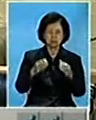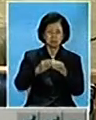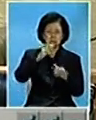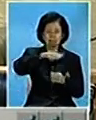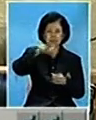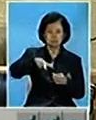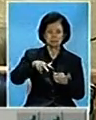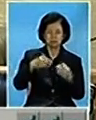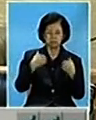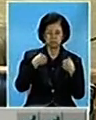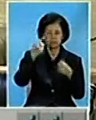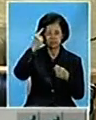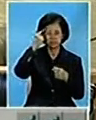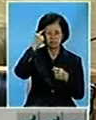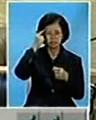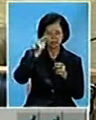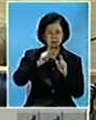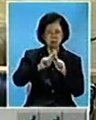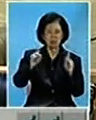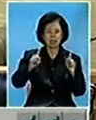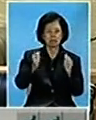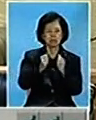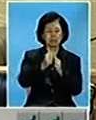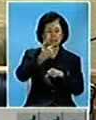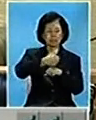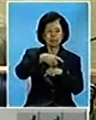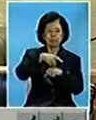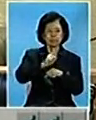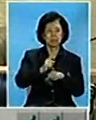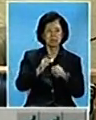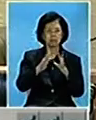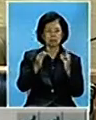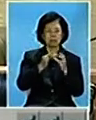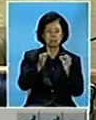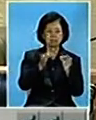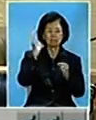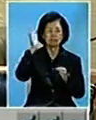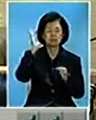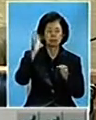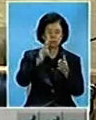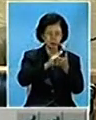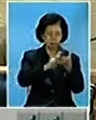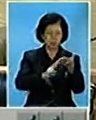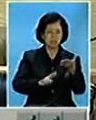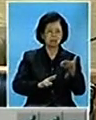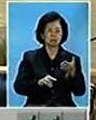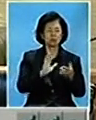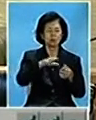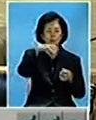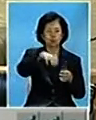กับผมมีความเห็นที่แตกต่างกับท่านประธานในเรื่องการอภิปรายเรื่องรายงานขององค์กรอิ